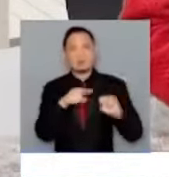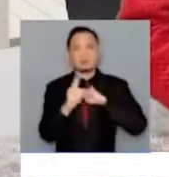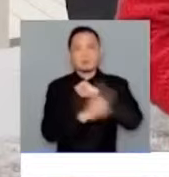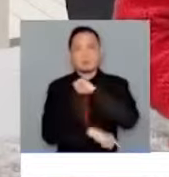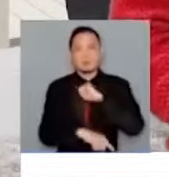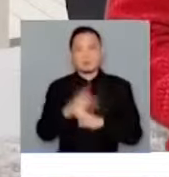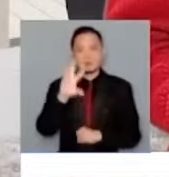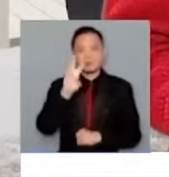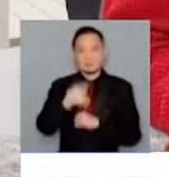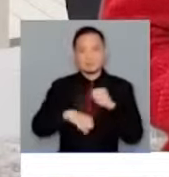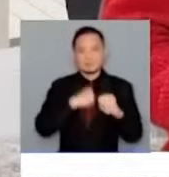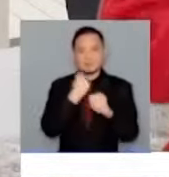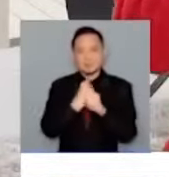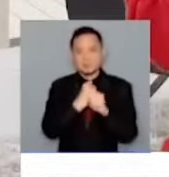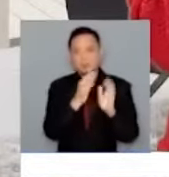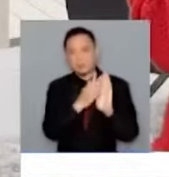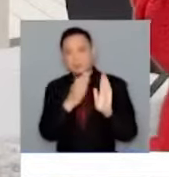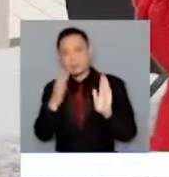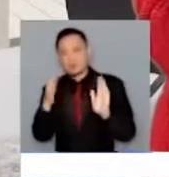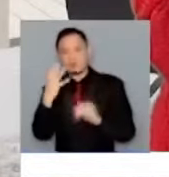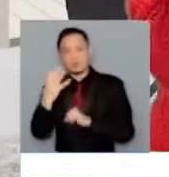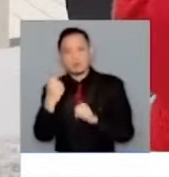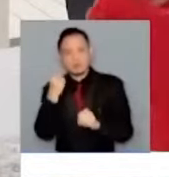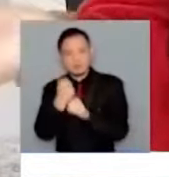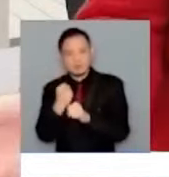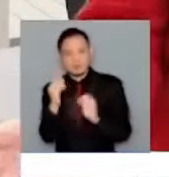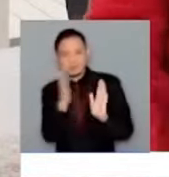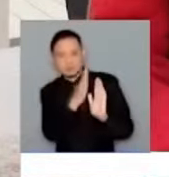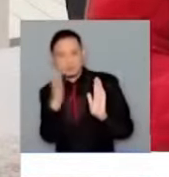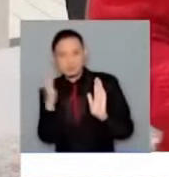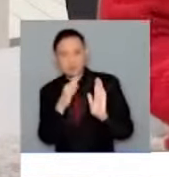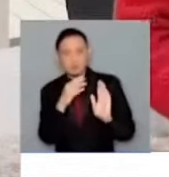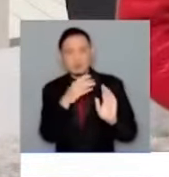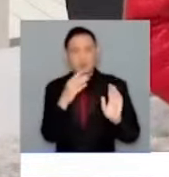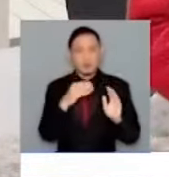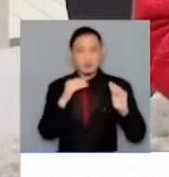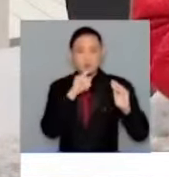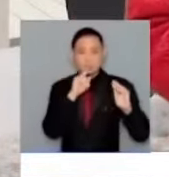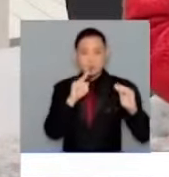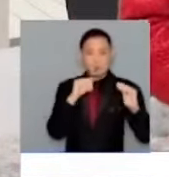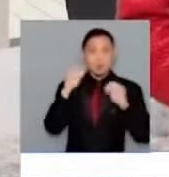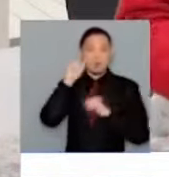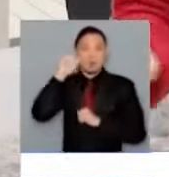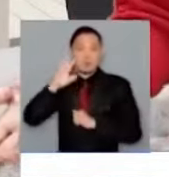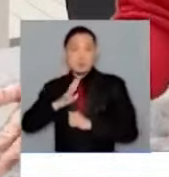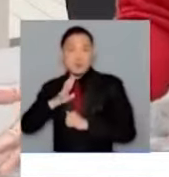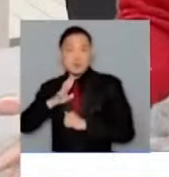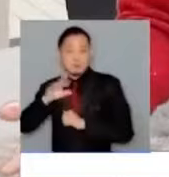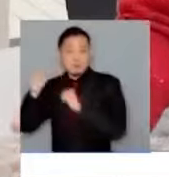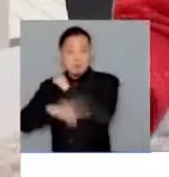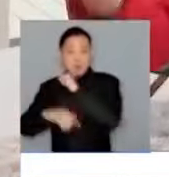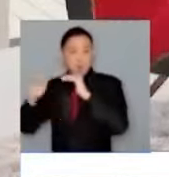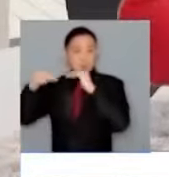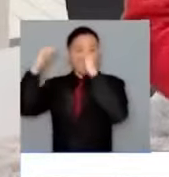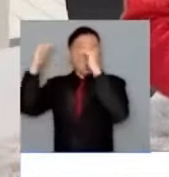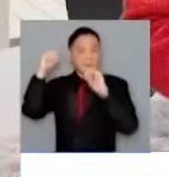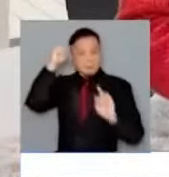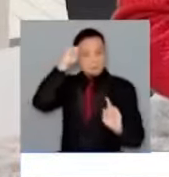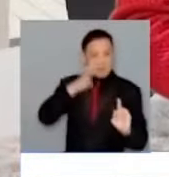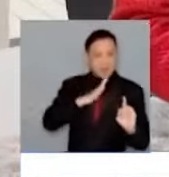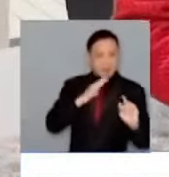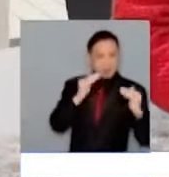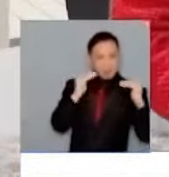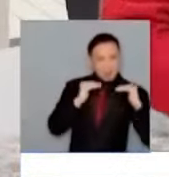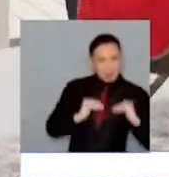hanggang 4 taon at 2 buwan. Less than a woman guilty of adultery. Pero ang kabit ng lalaki ay hindi makukulong. Ang